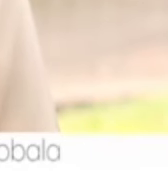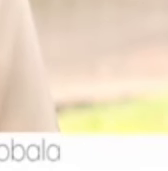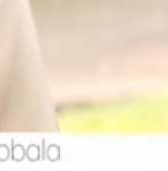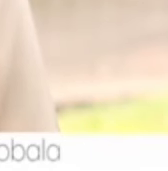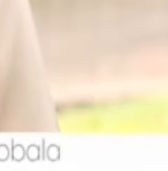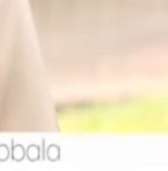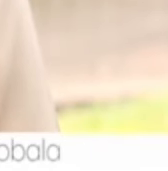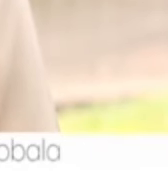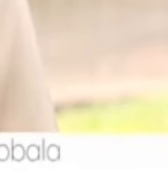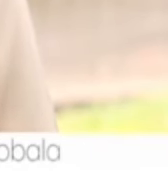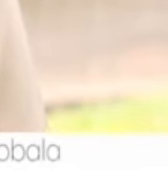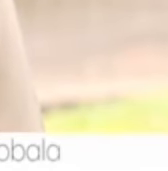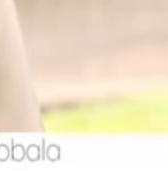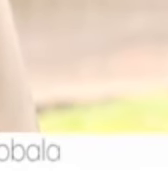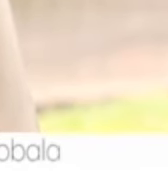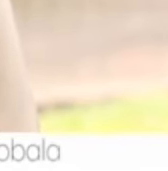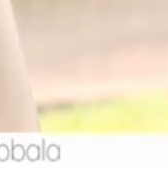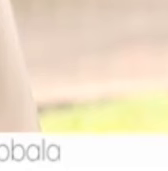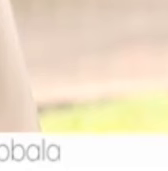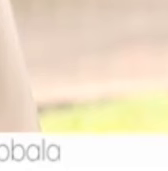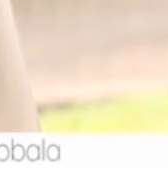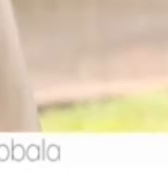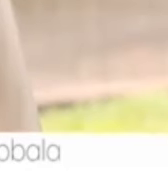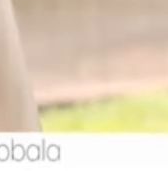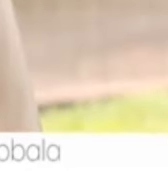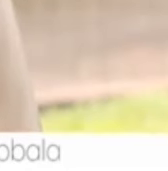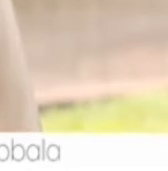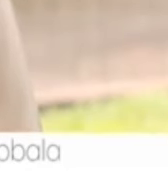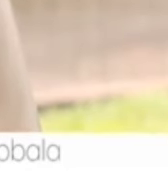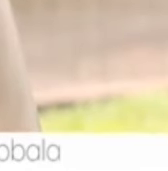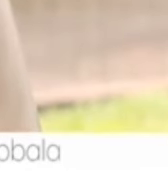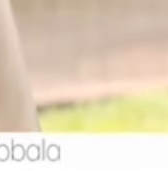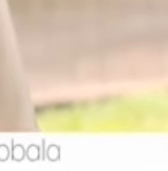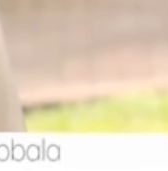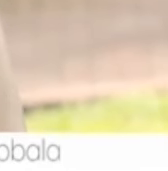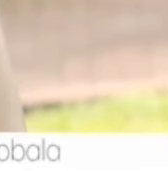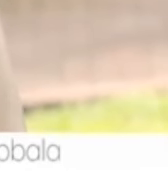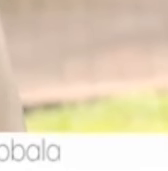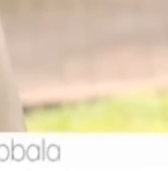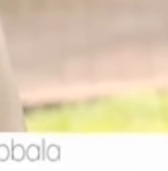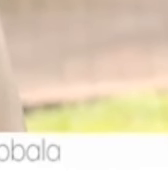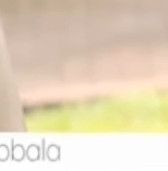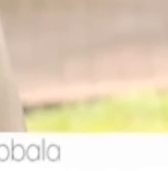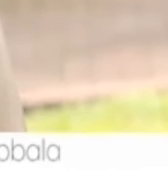Ekyo tulina kikola kubanga tufunyemu Bakabaka